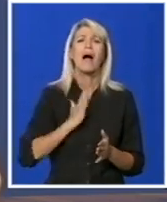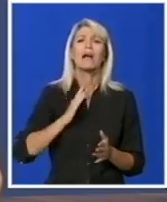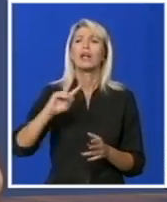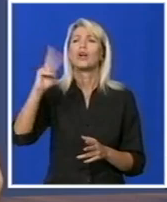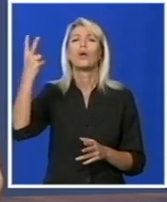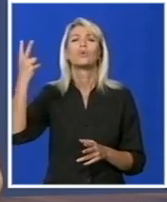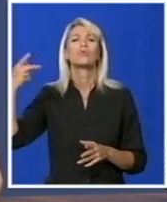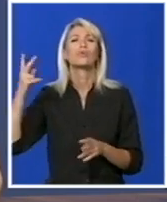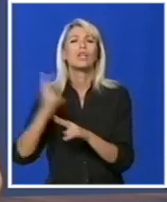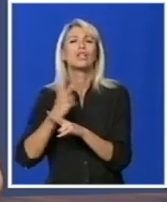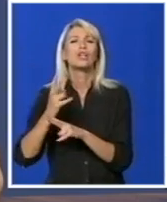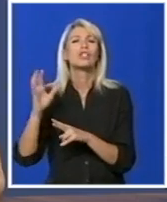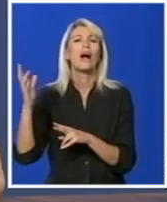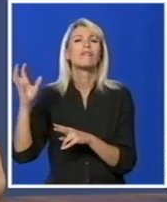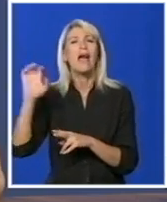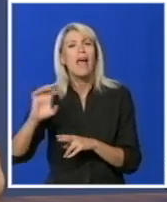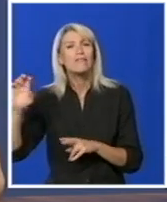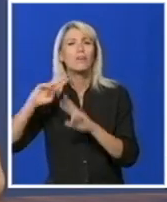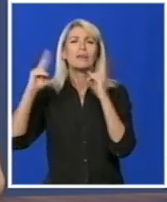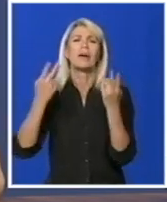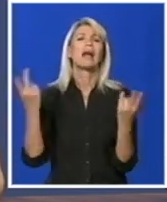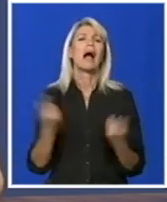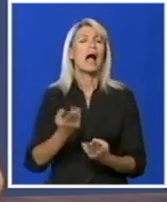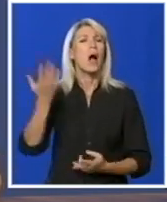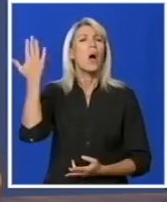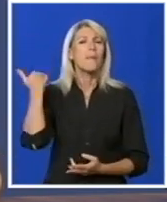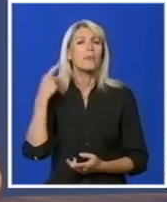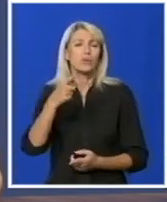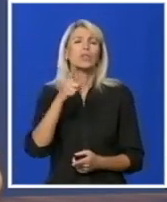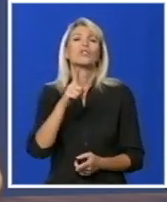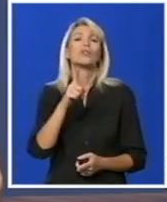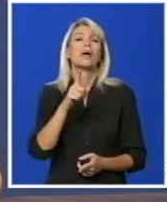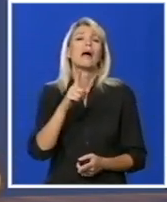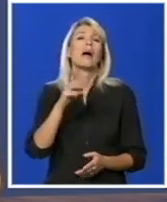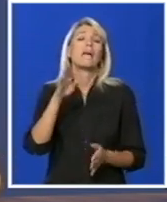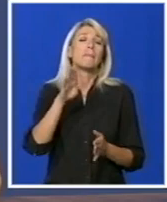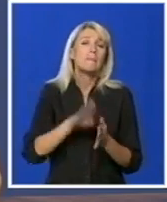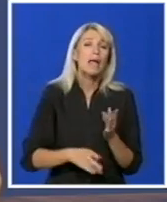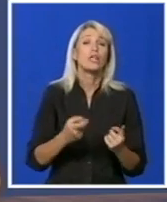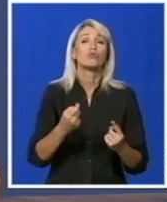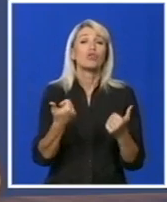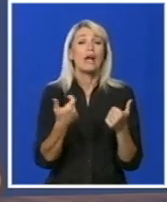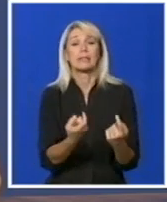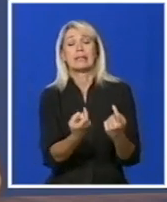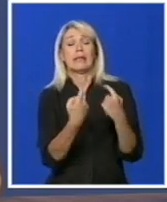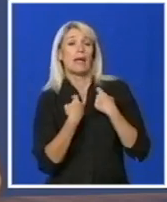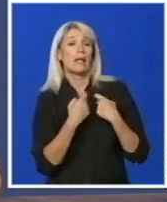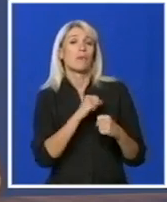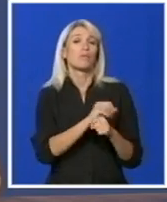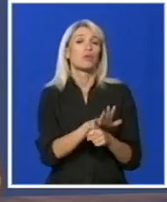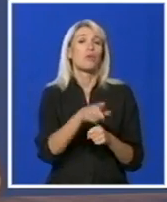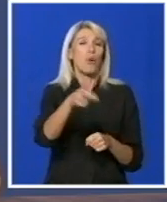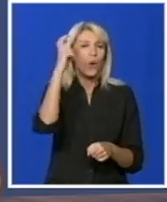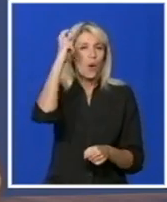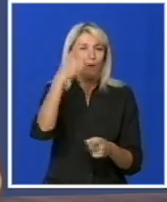krajeva Evrope ili sveta, kao što je to nekad bilo, i daleko je manja mogućnost zaražavanja ili bilo kakvog prenošenja